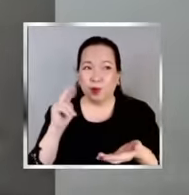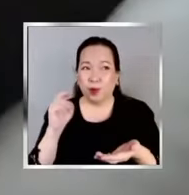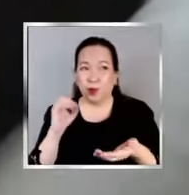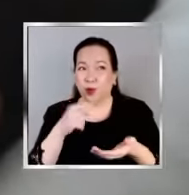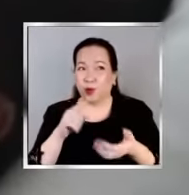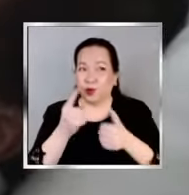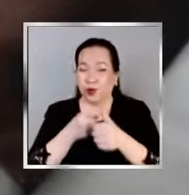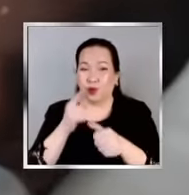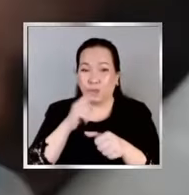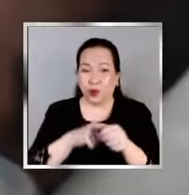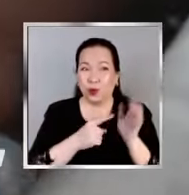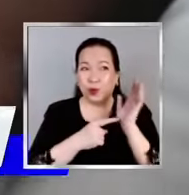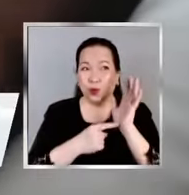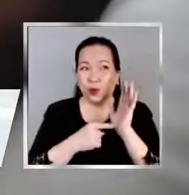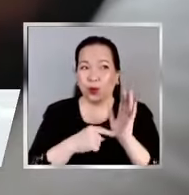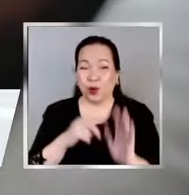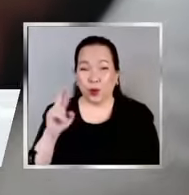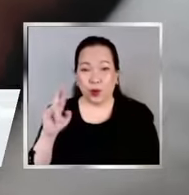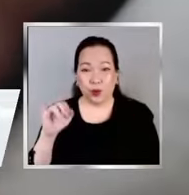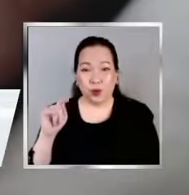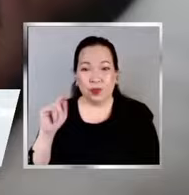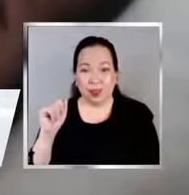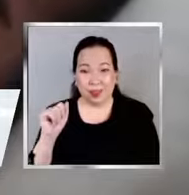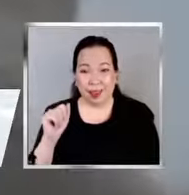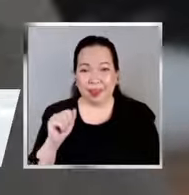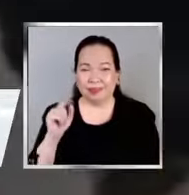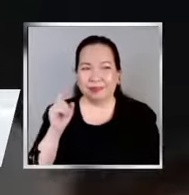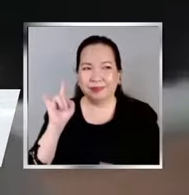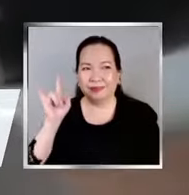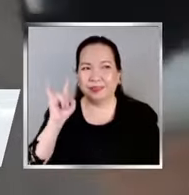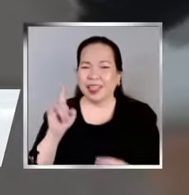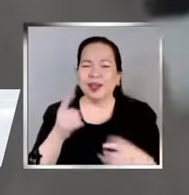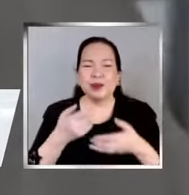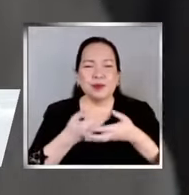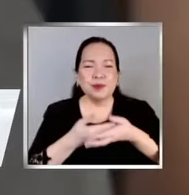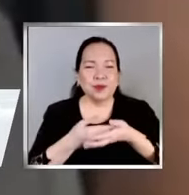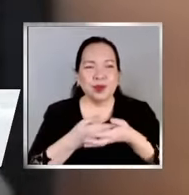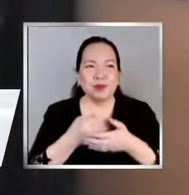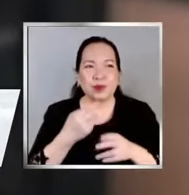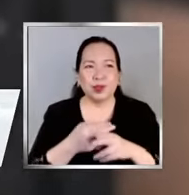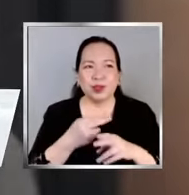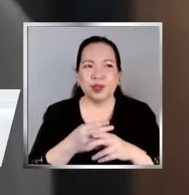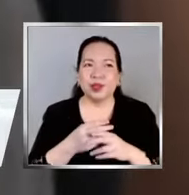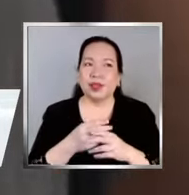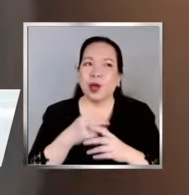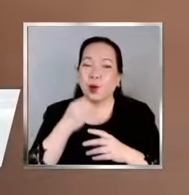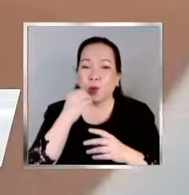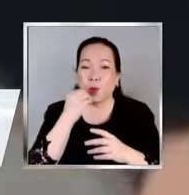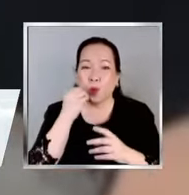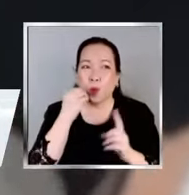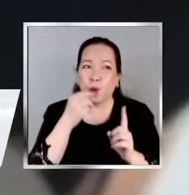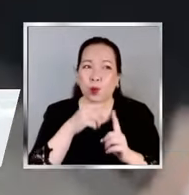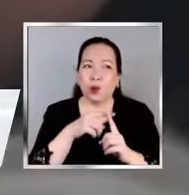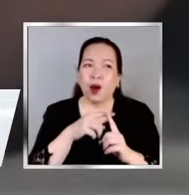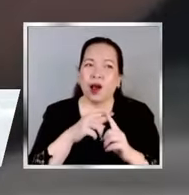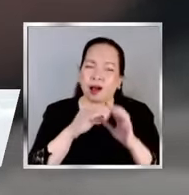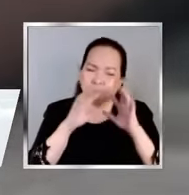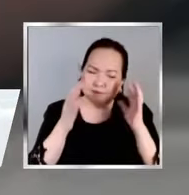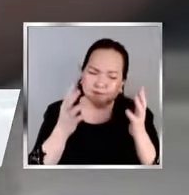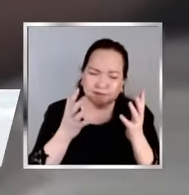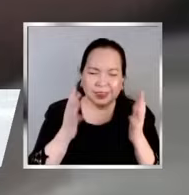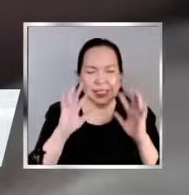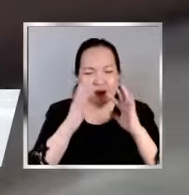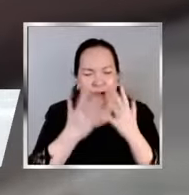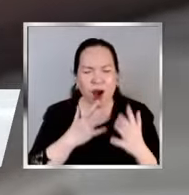na ni Mommy Rita Daniela sa social media ang kanyang anak na tinawag pa niyang Home at Ball of Sunshine. Very proud daw